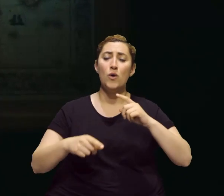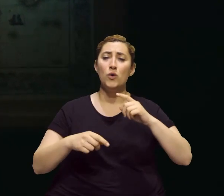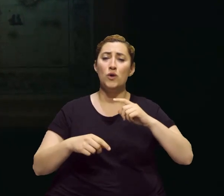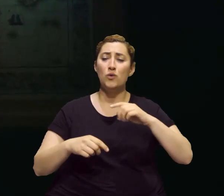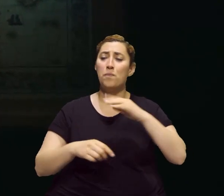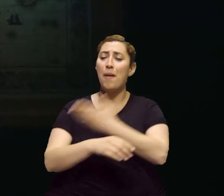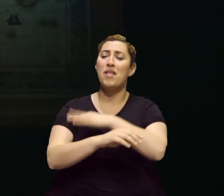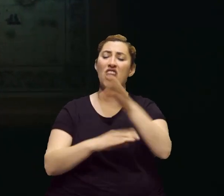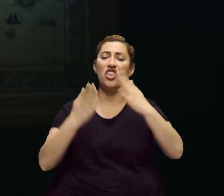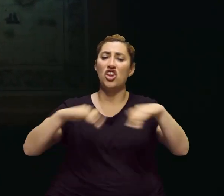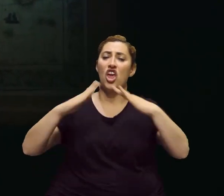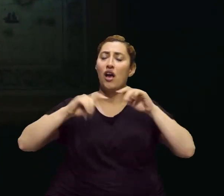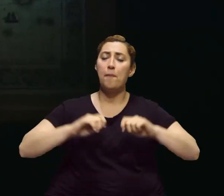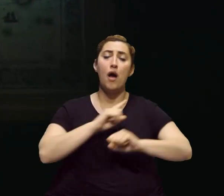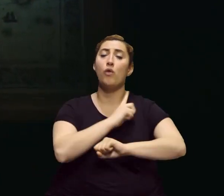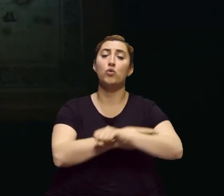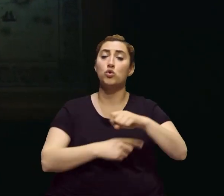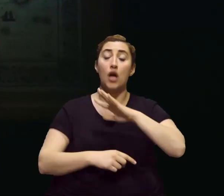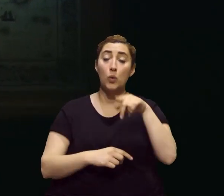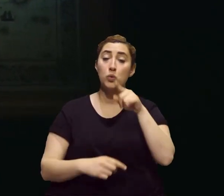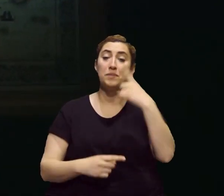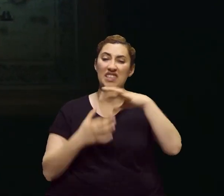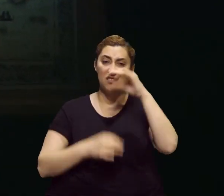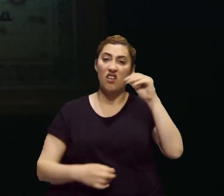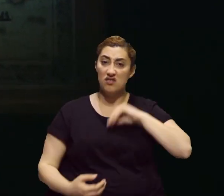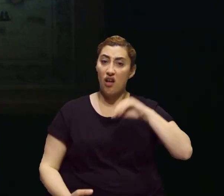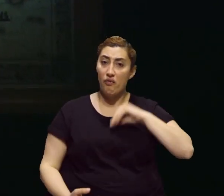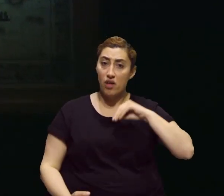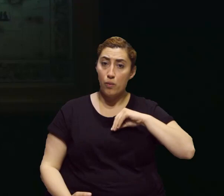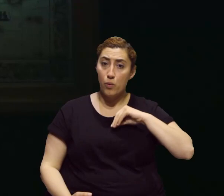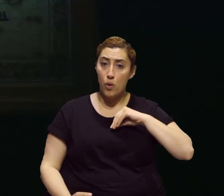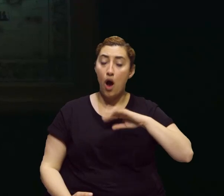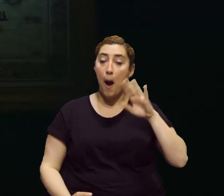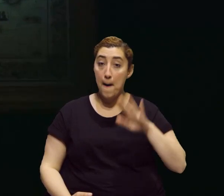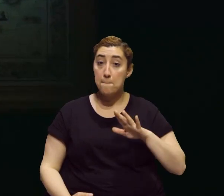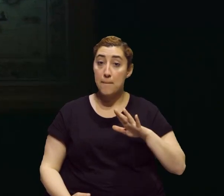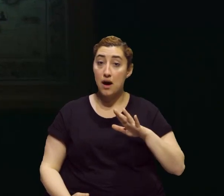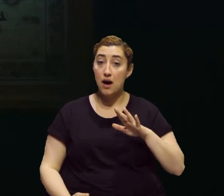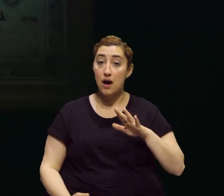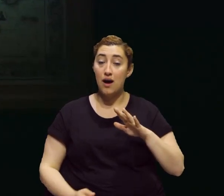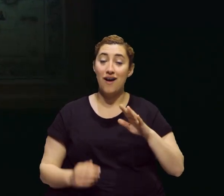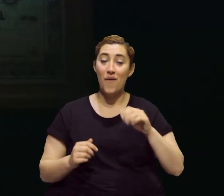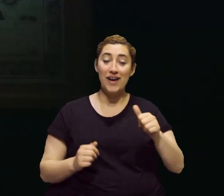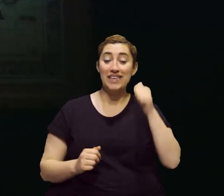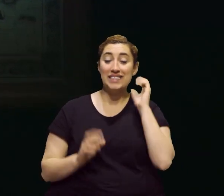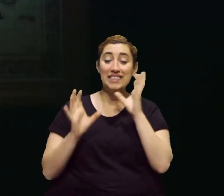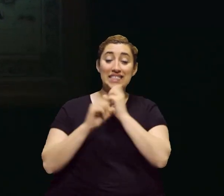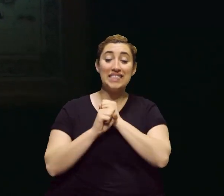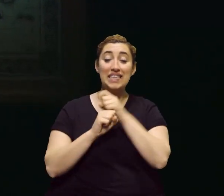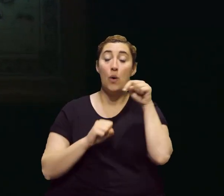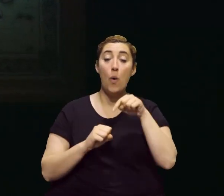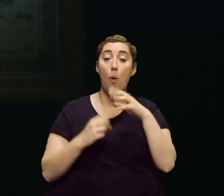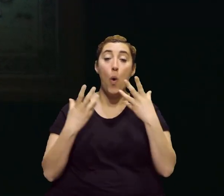imparatorlukları yıkan güç. Herkes onu bir insan zannediyor. Ama paravanın arkasındaki